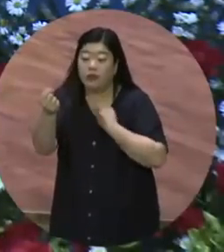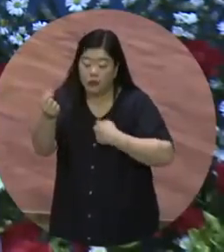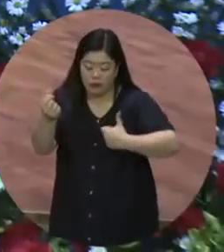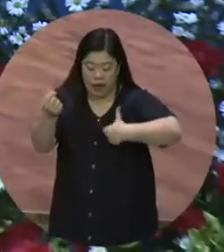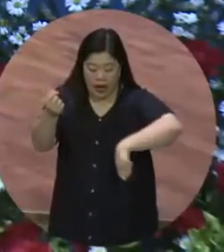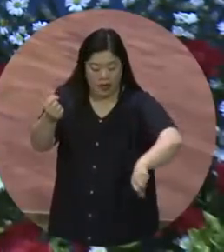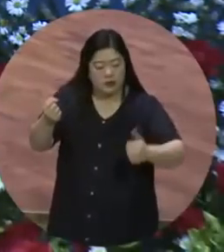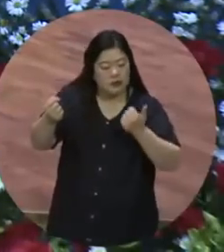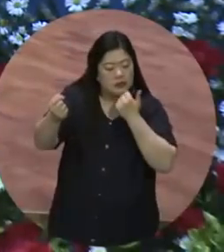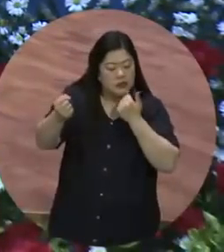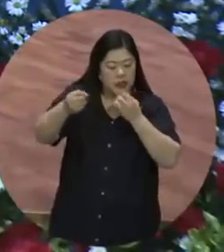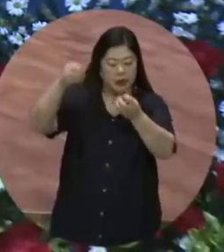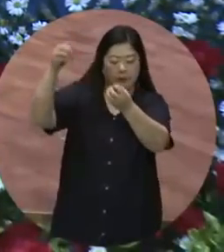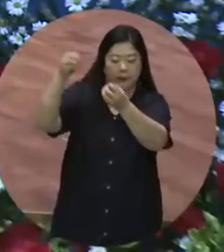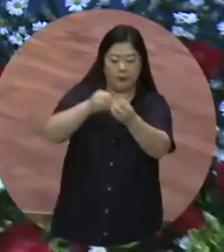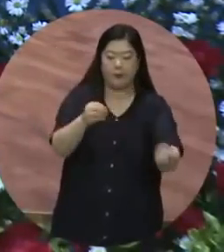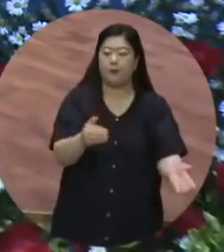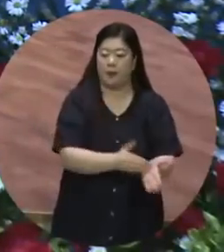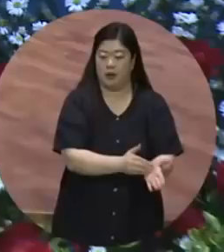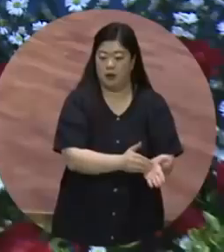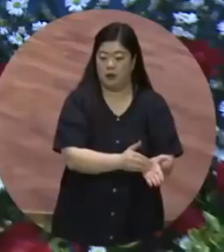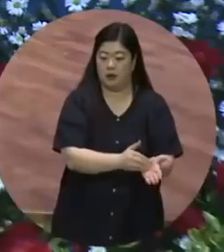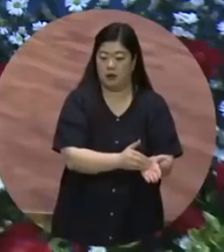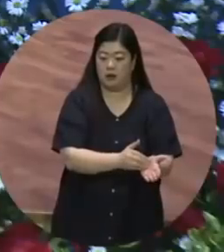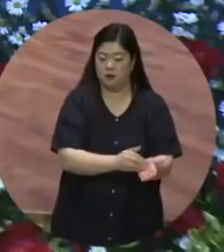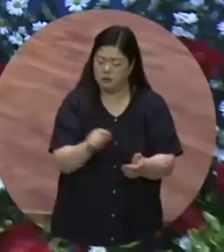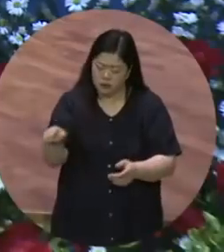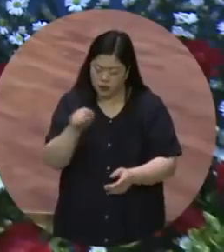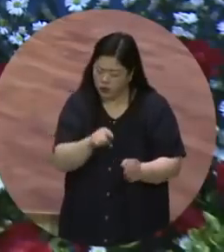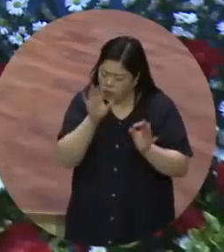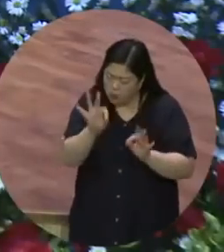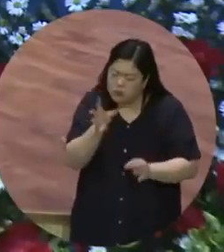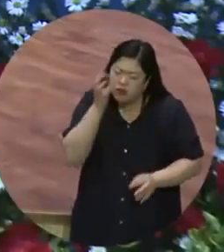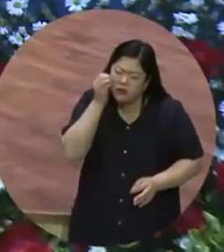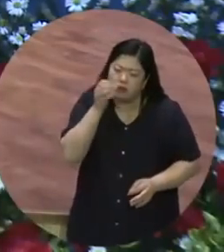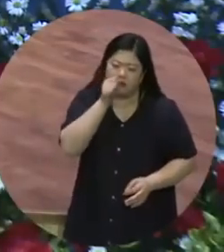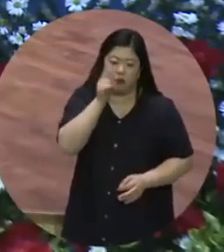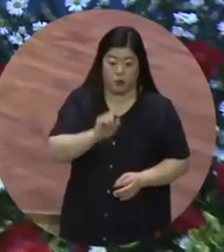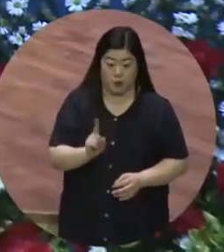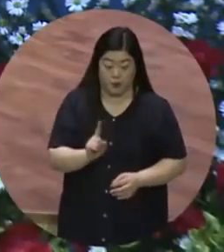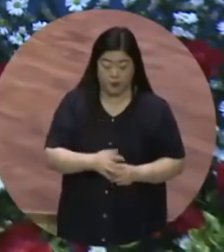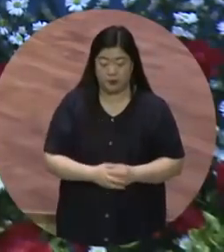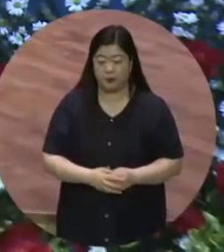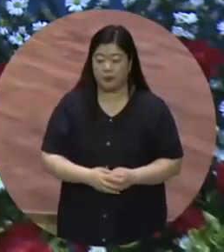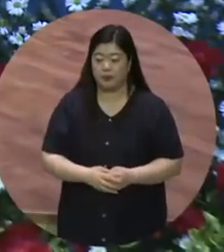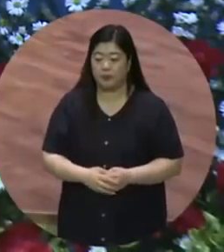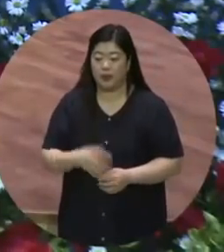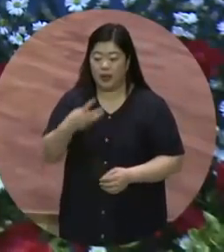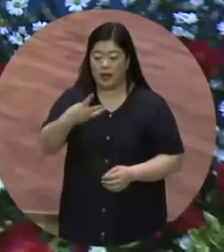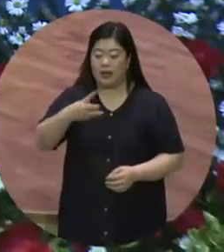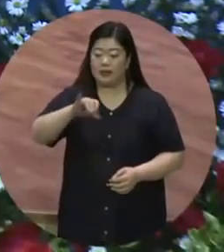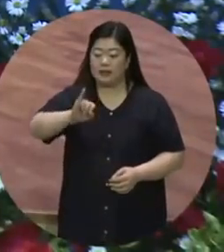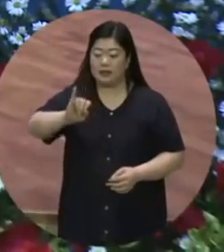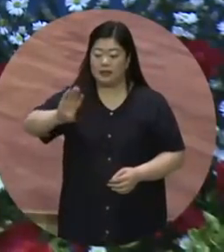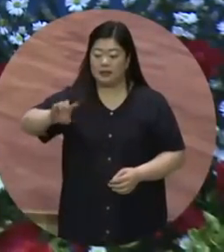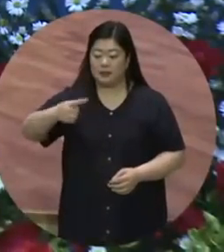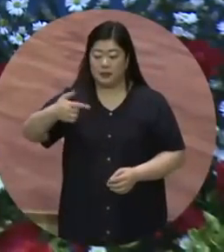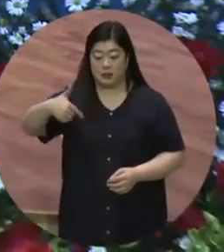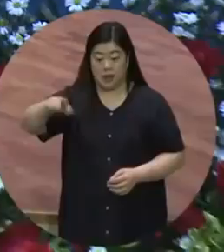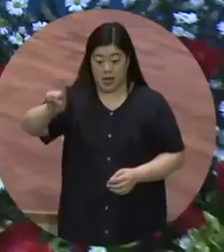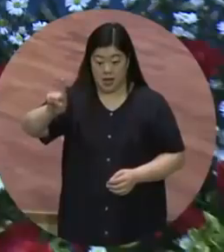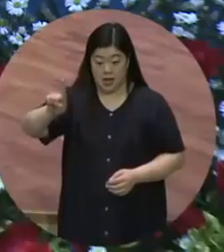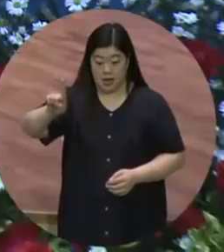이런 이삭의 삶에 한 가지 이상 징후가 있었어요. 그게 뭐냐? 다름 아닌 리브가와